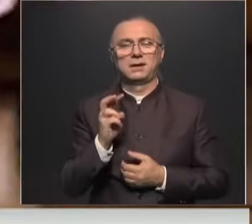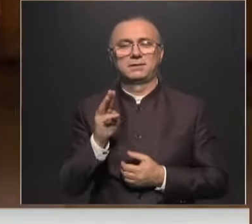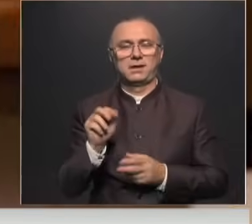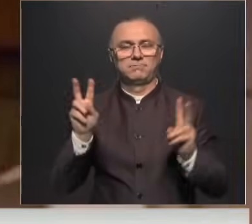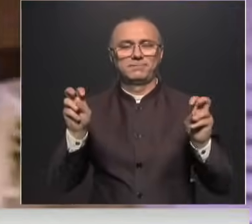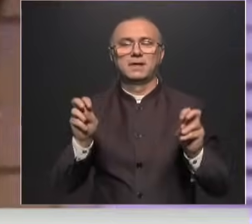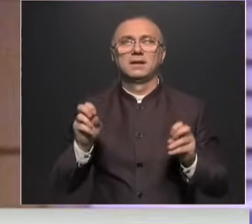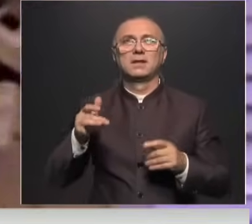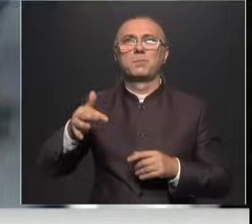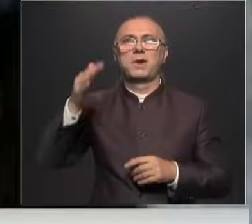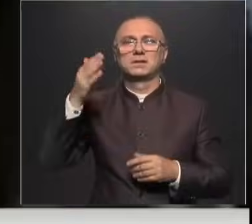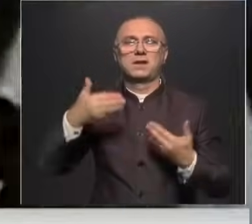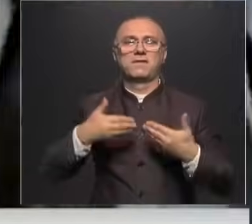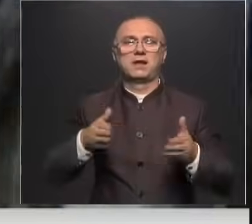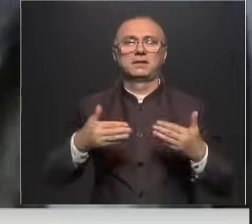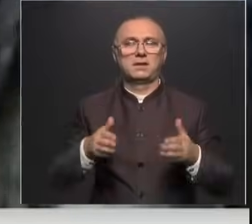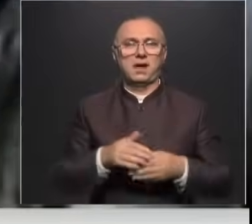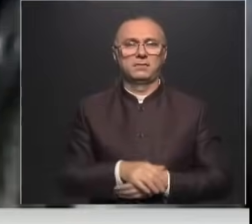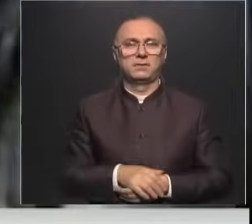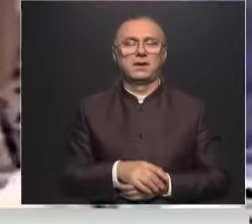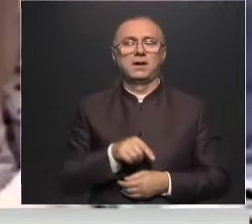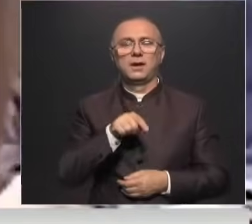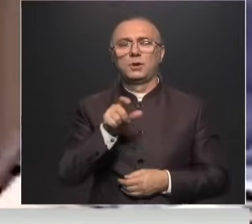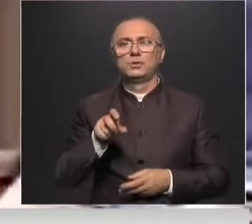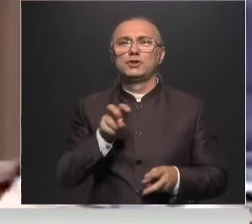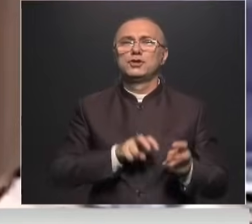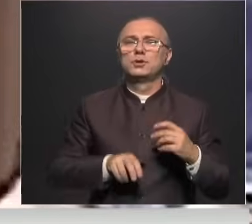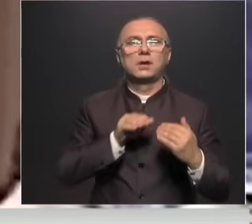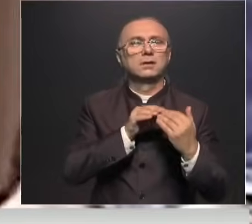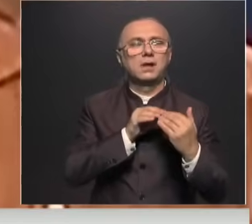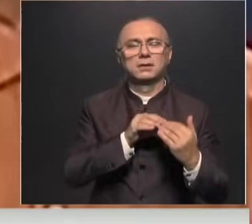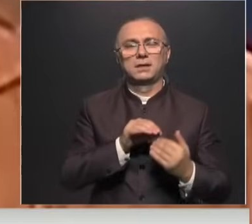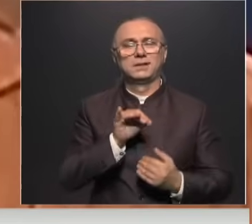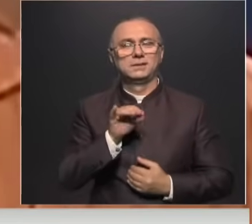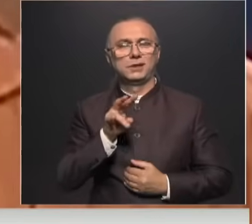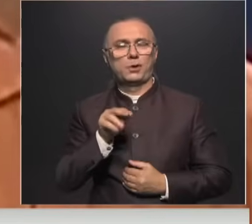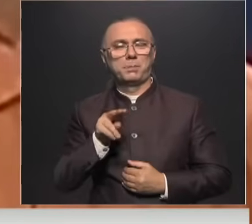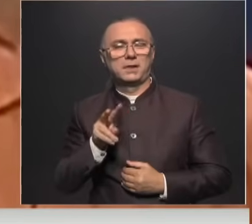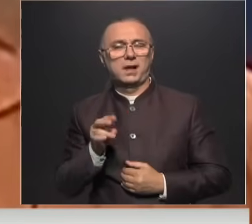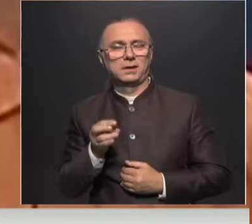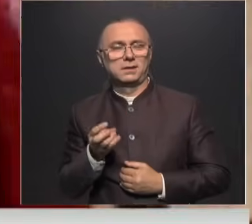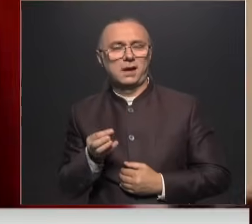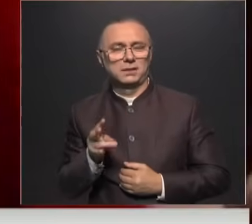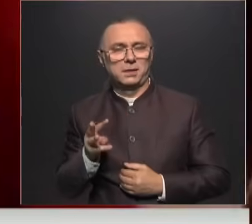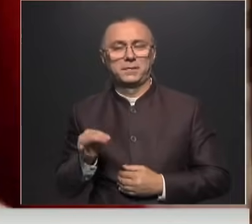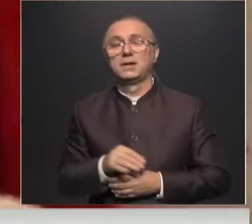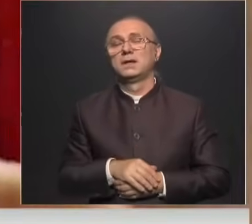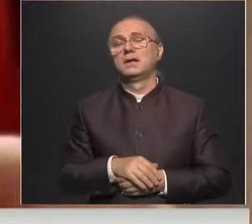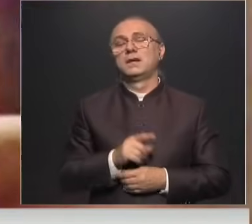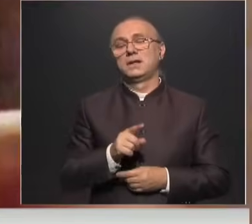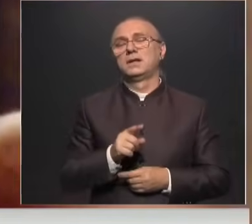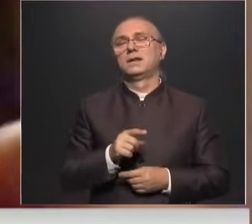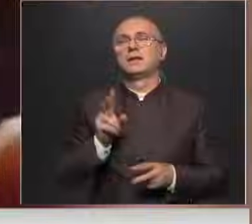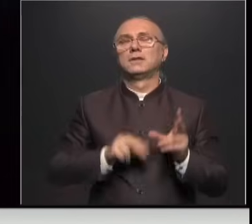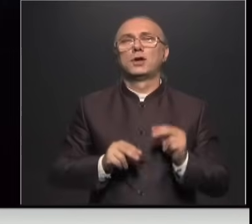врата». Адепты секты искали контакты с инопланетянами и верили, что со временем они вознесутся к небесам на